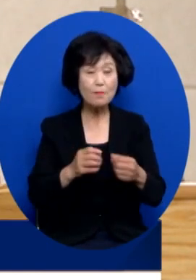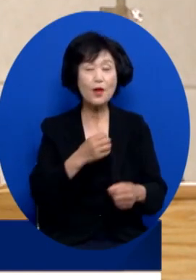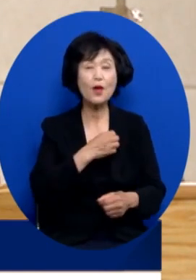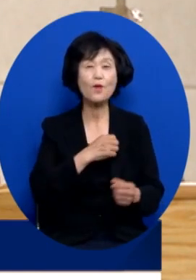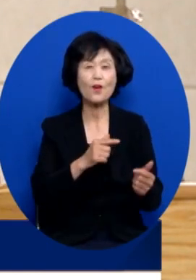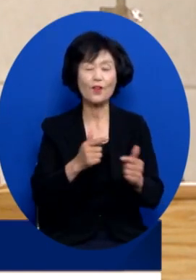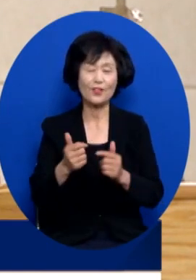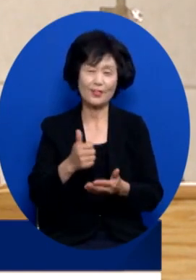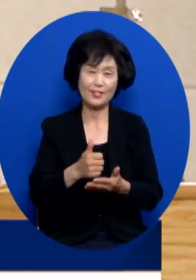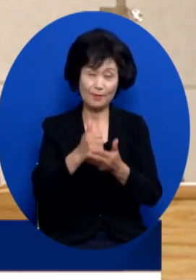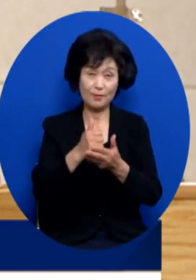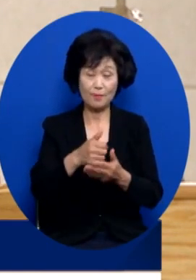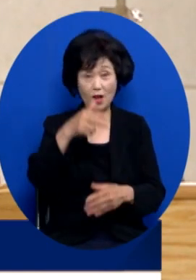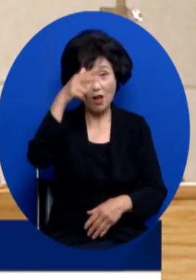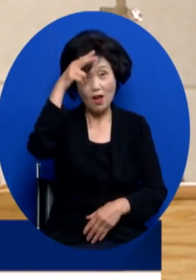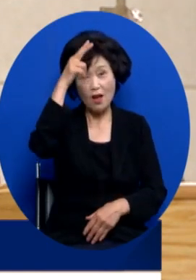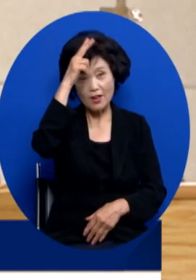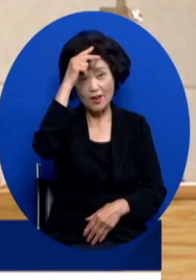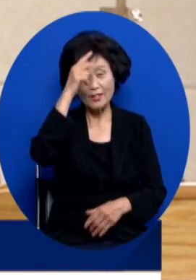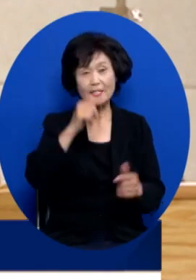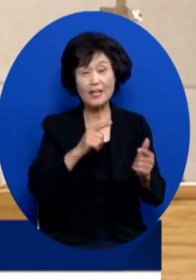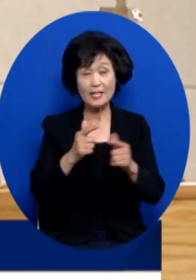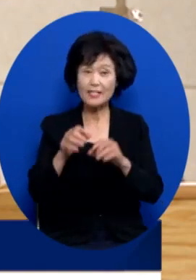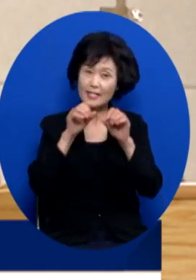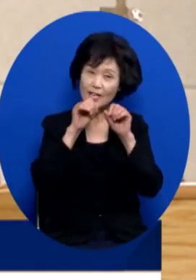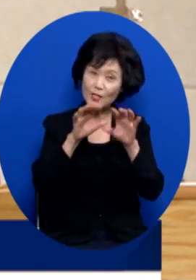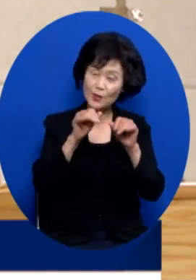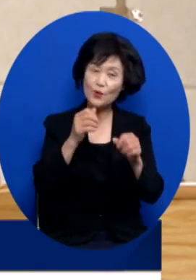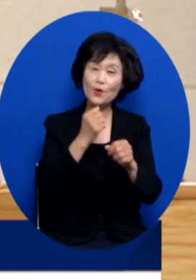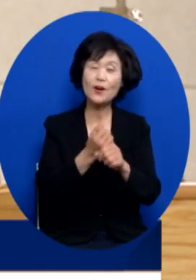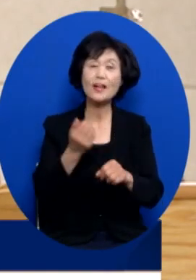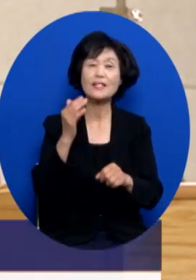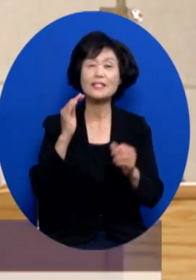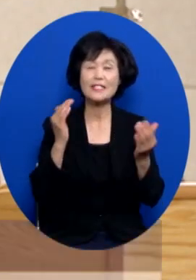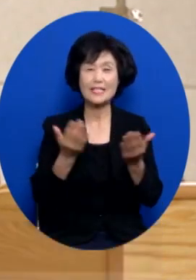섬기고 또 경찰을 선교하는 데 최선을 다하도록 그렇게 하겠습니다.